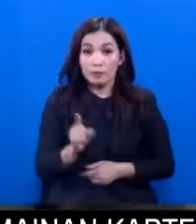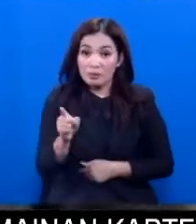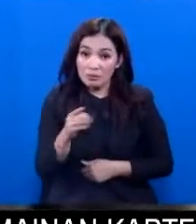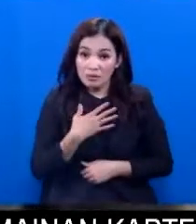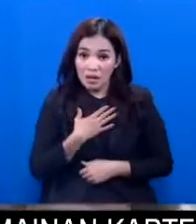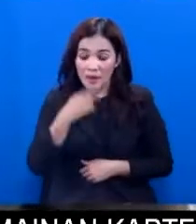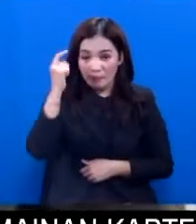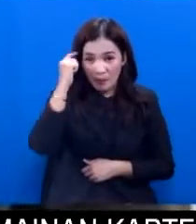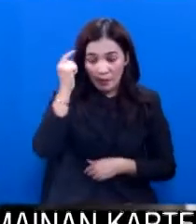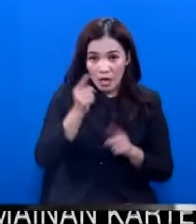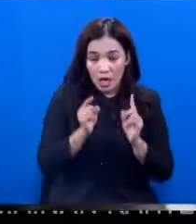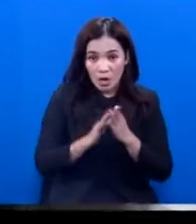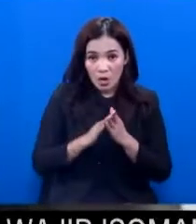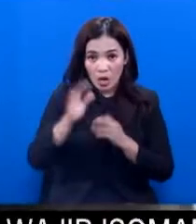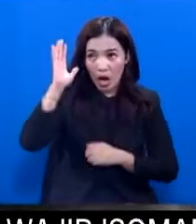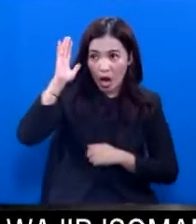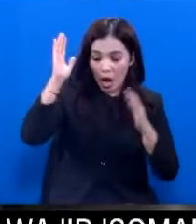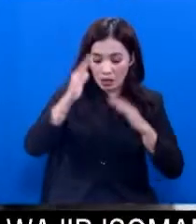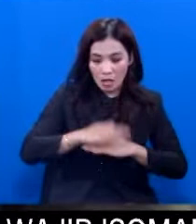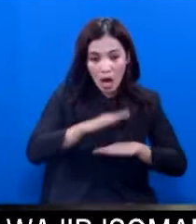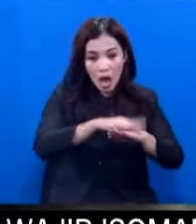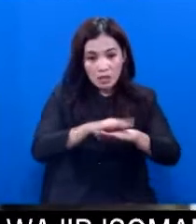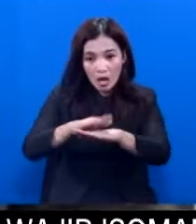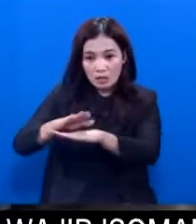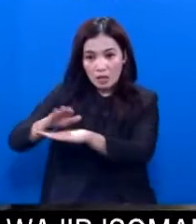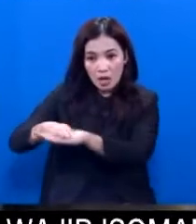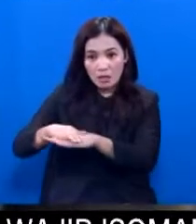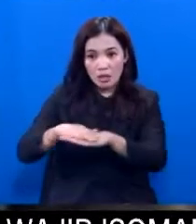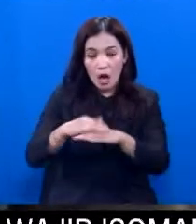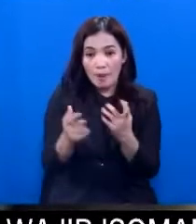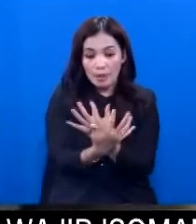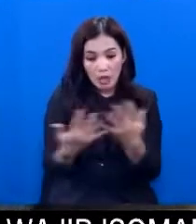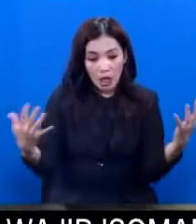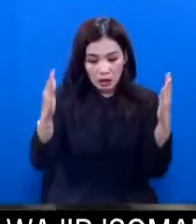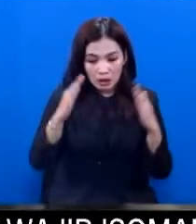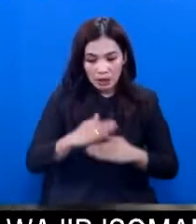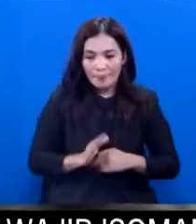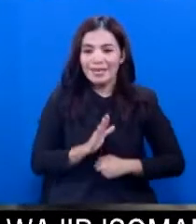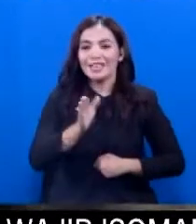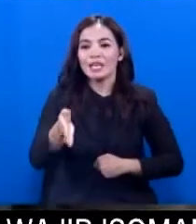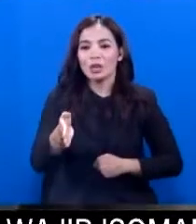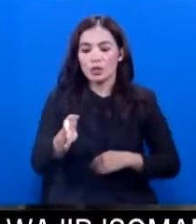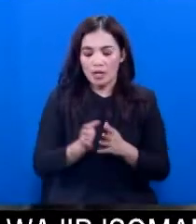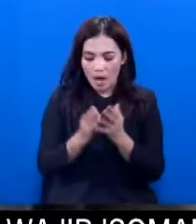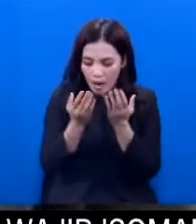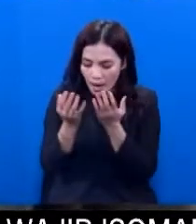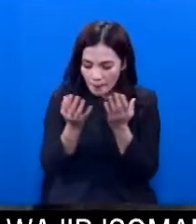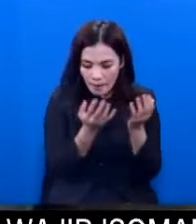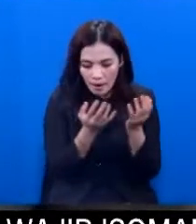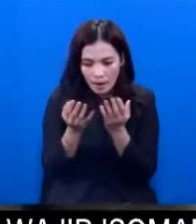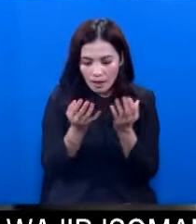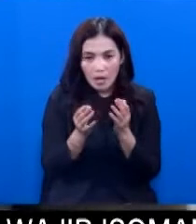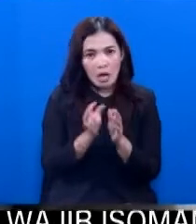pikir azan itu juga kan buat mengajak Islam untuk melakukan ibadah. Jadi kan saya pikir itu tidak perlu